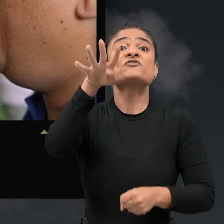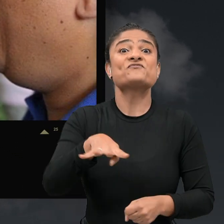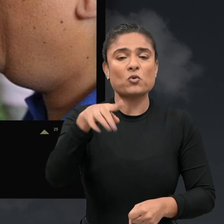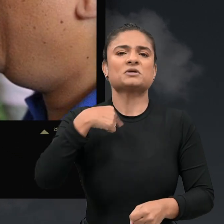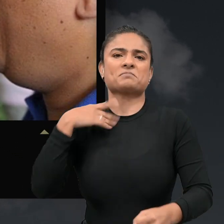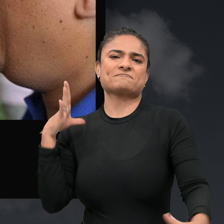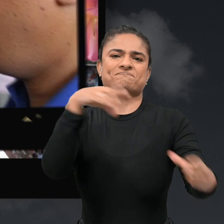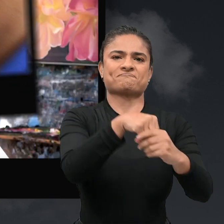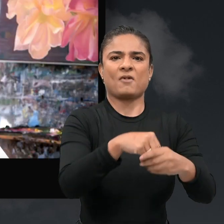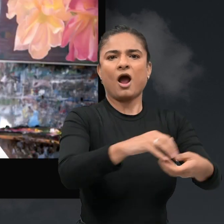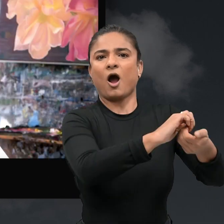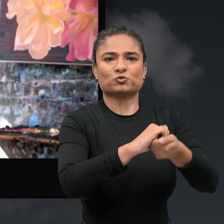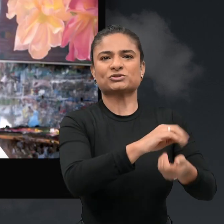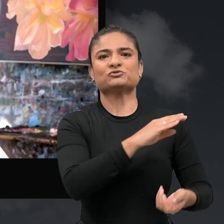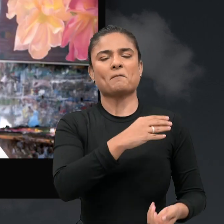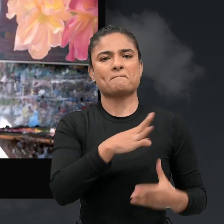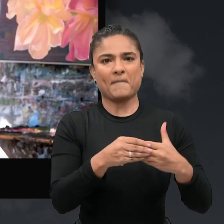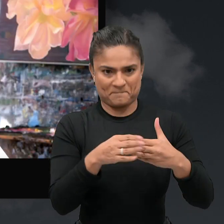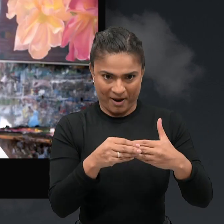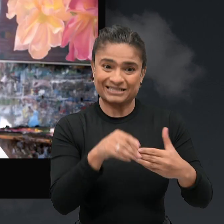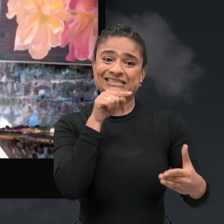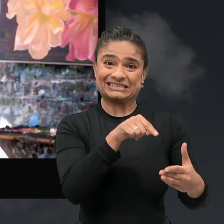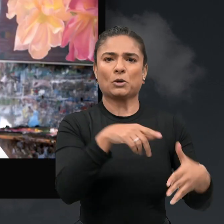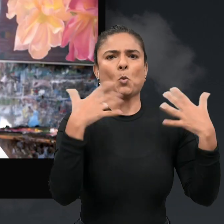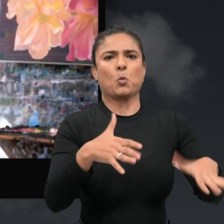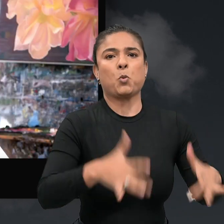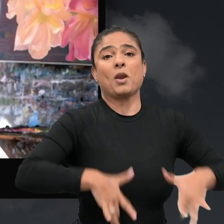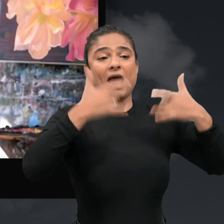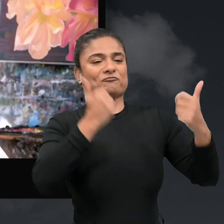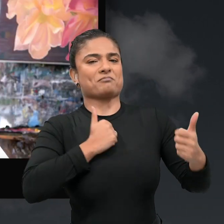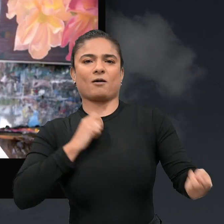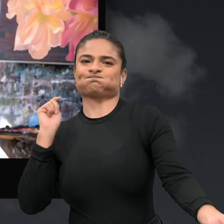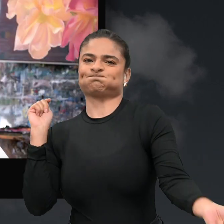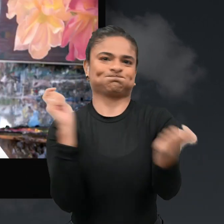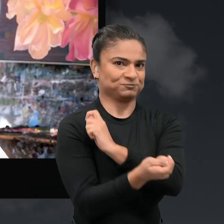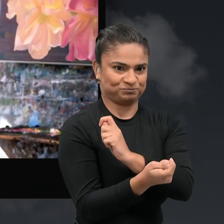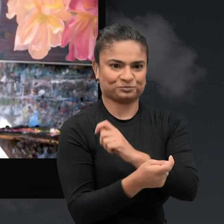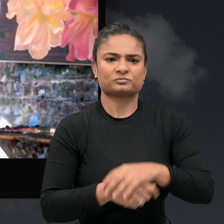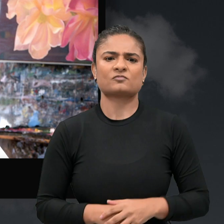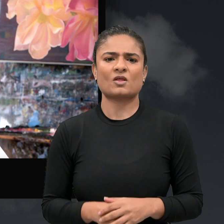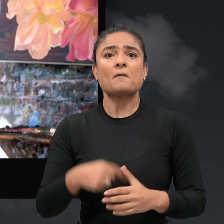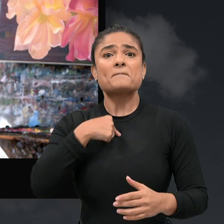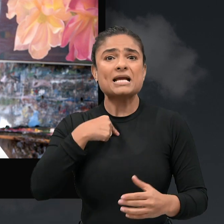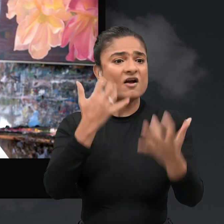2014 toe word ek nou associate member van die vereniging, en toe het dit grootliks my lewe heeltemal